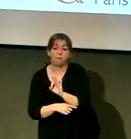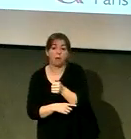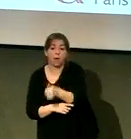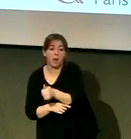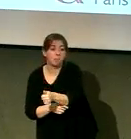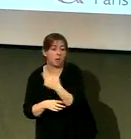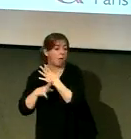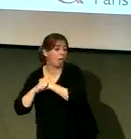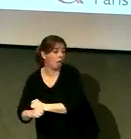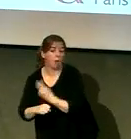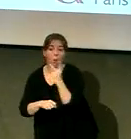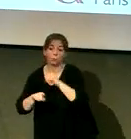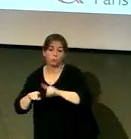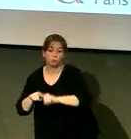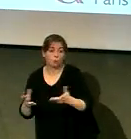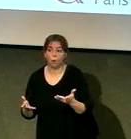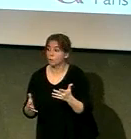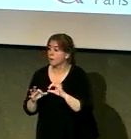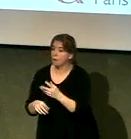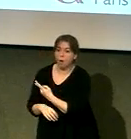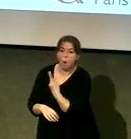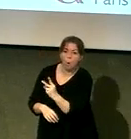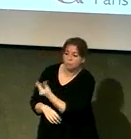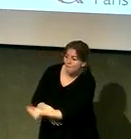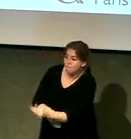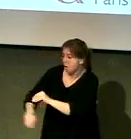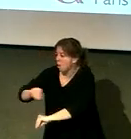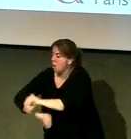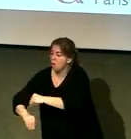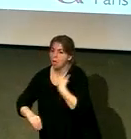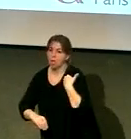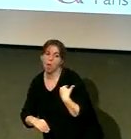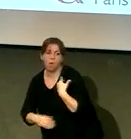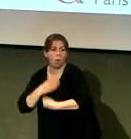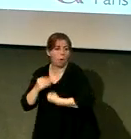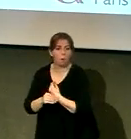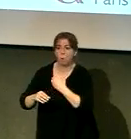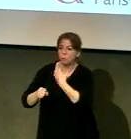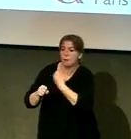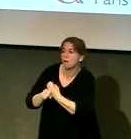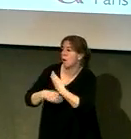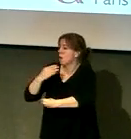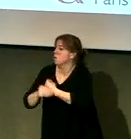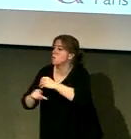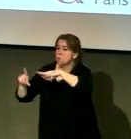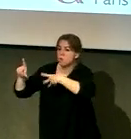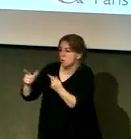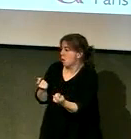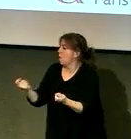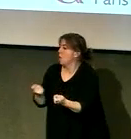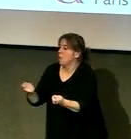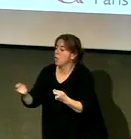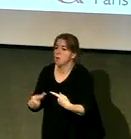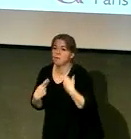à l'occupation des autres enfants, gérer son agenda, c'est pas pareil. Donc il y a